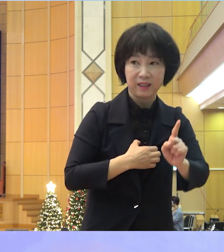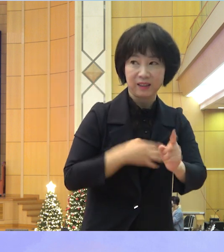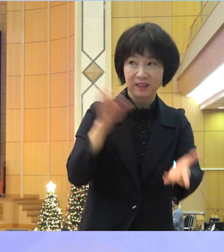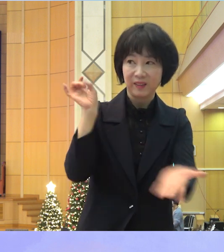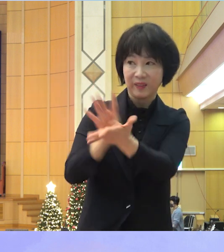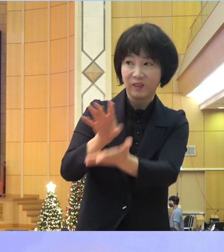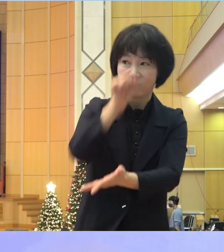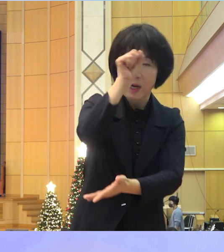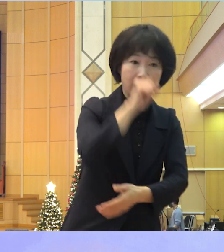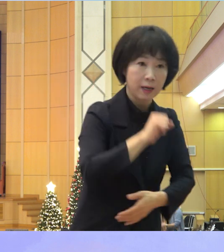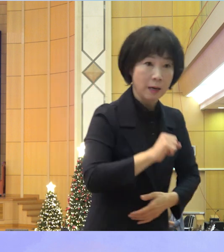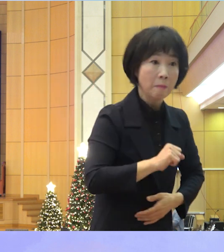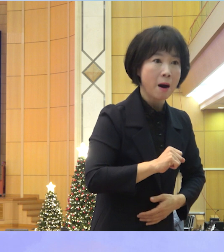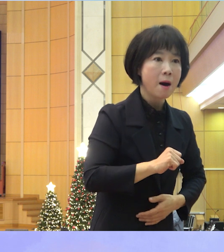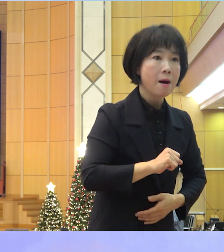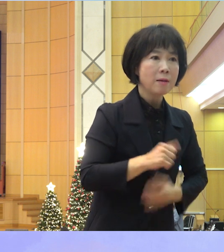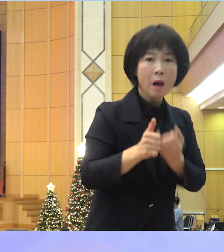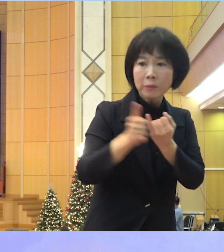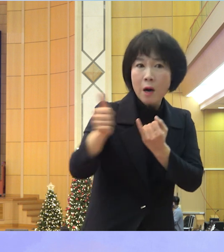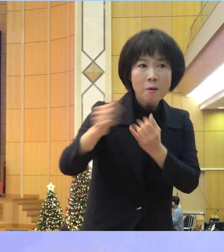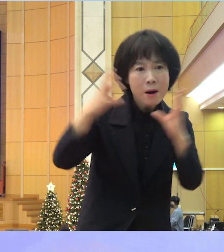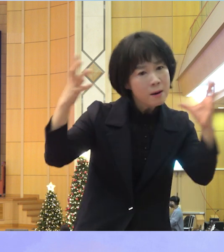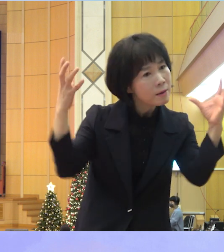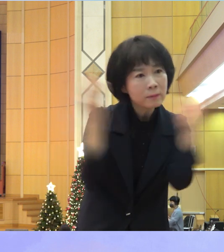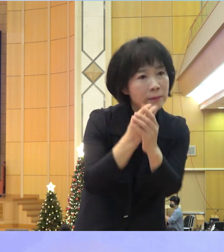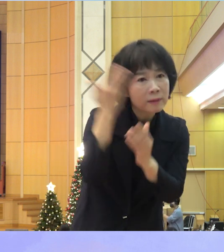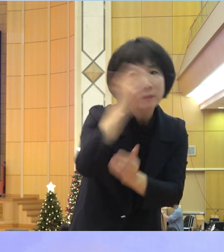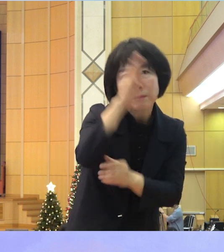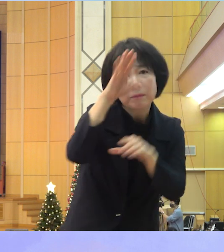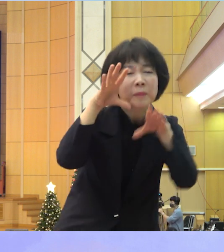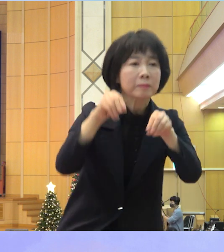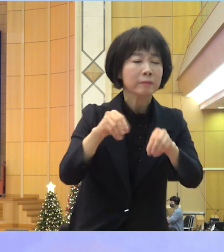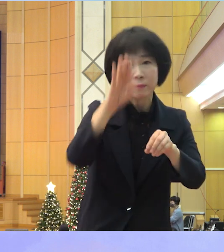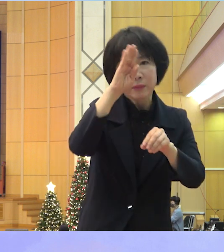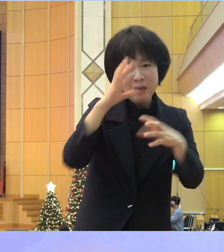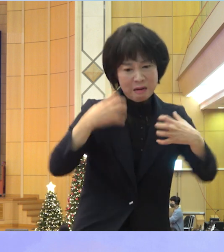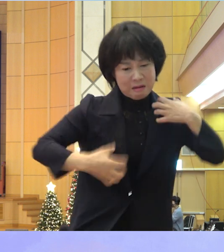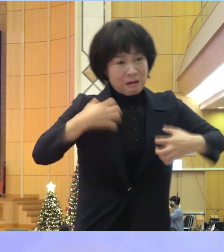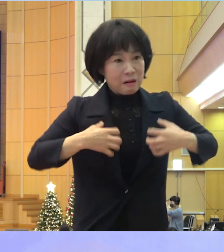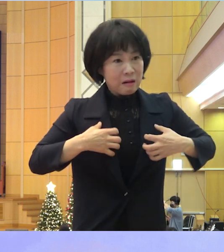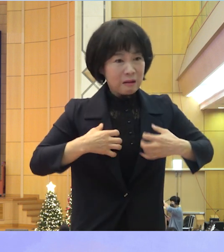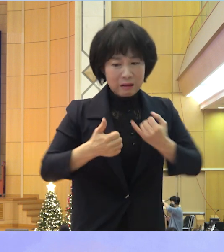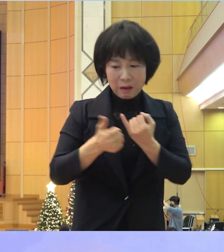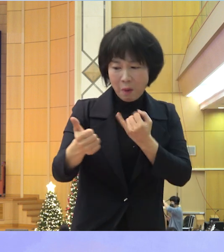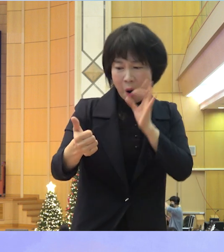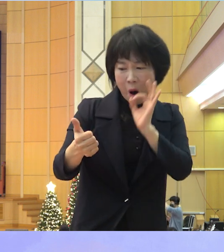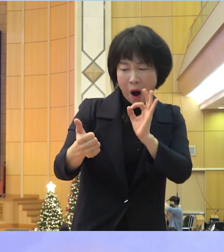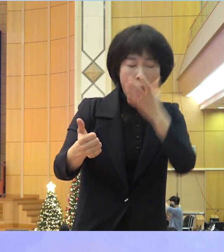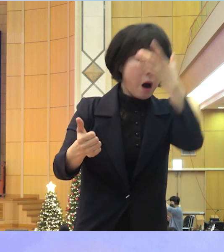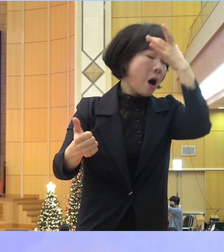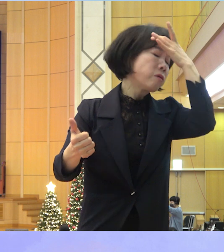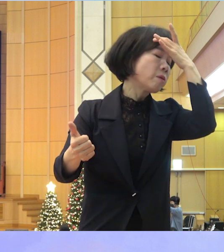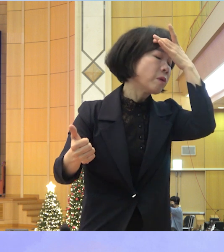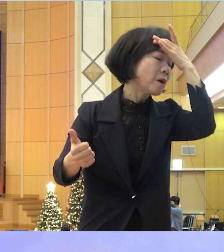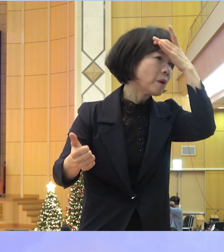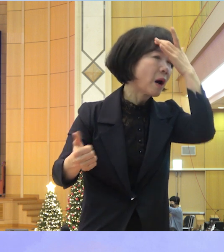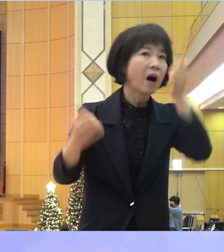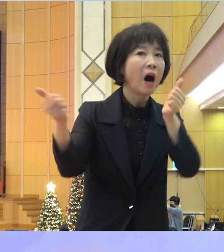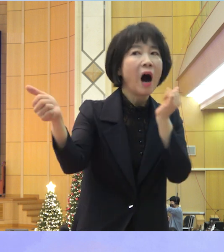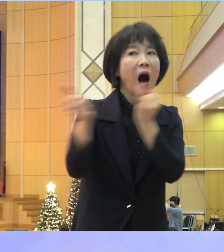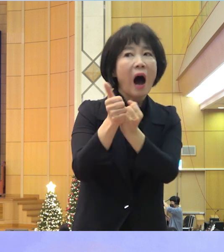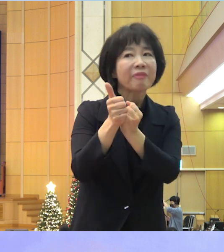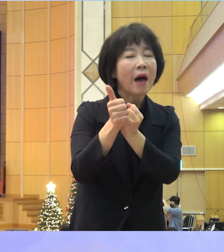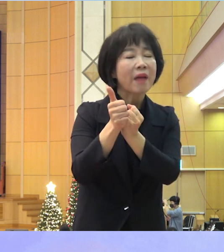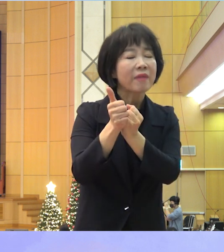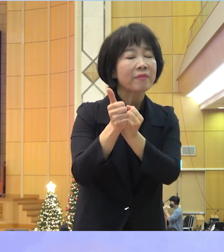몰라. 얼마나 비참했으면 욥의 부인도 악담 아닌 악담을 하면서 그와 같은